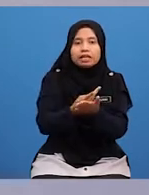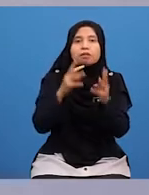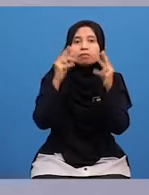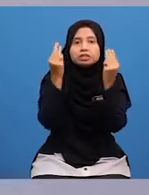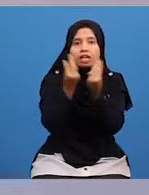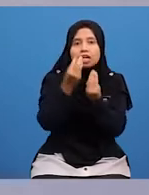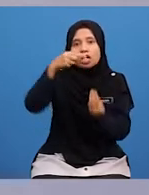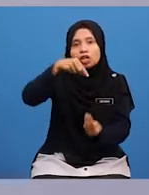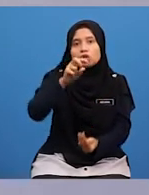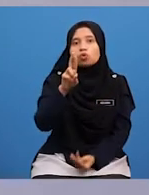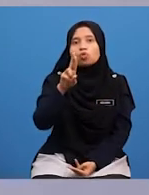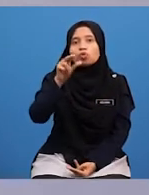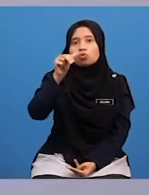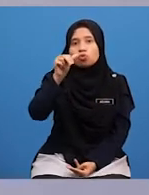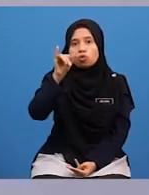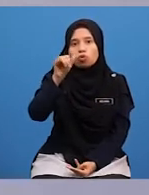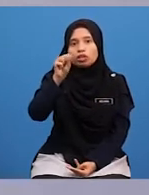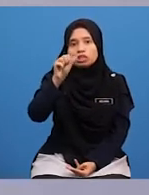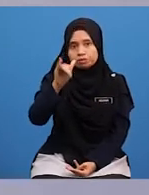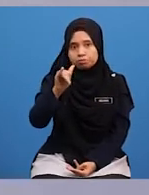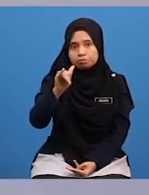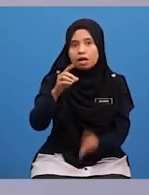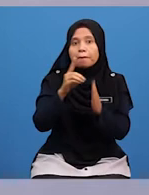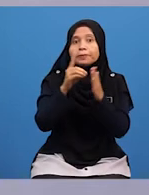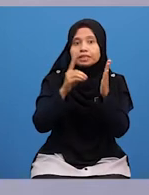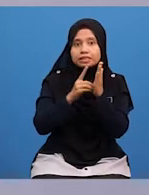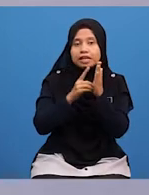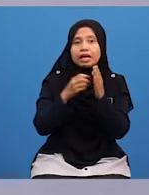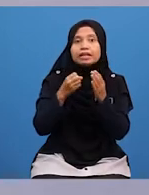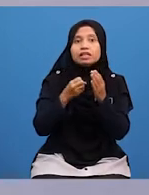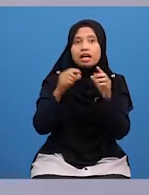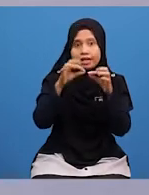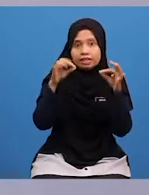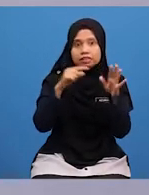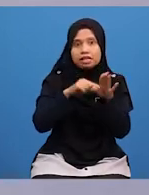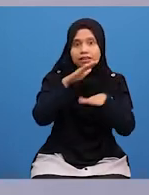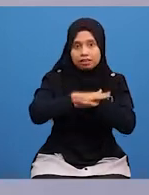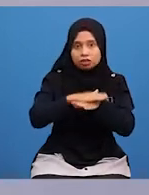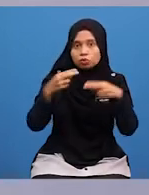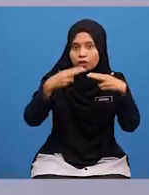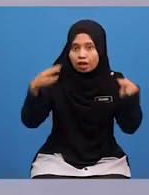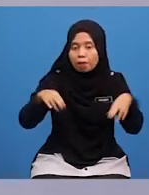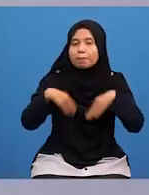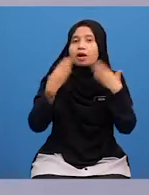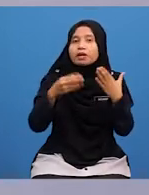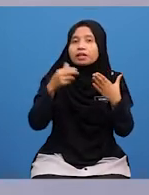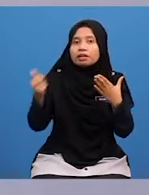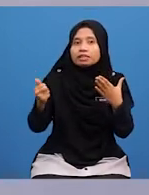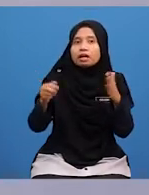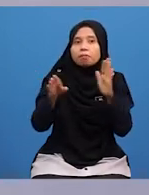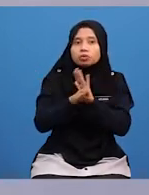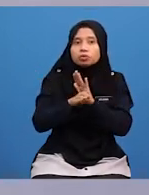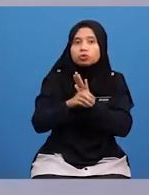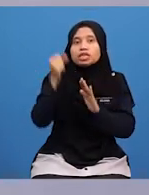Quraisy. Berdasarkan pernyataan di atas, huraikan bagaimanakah anda